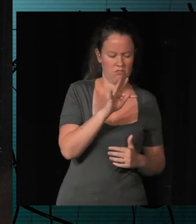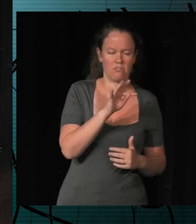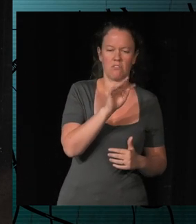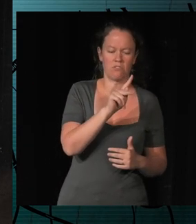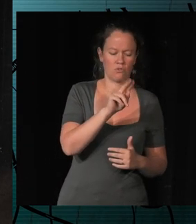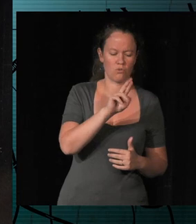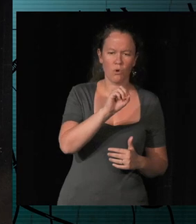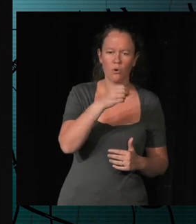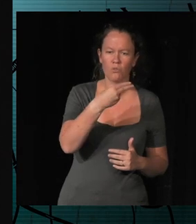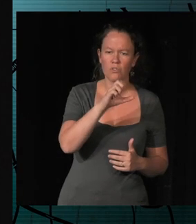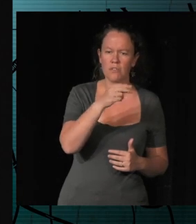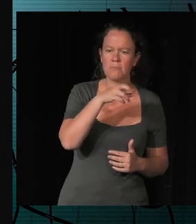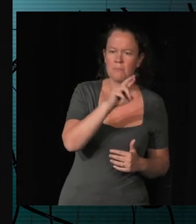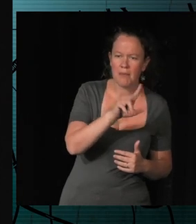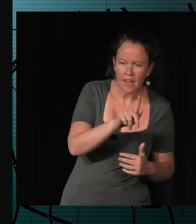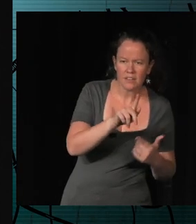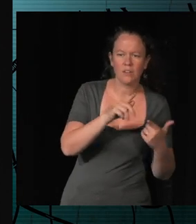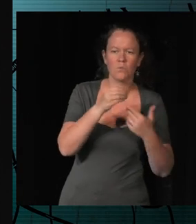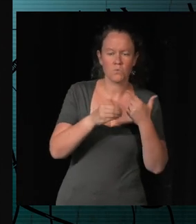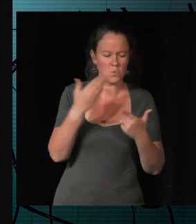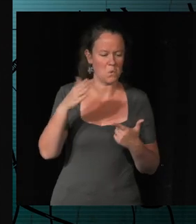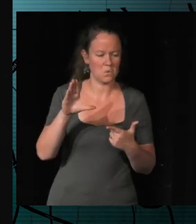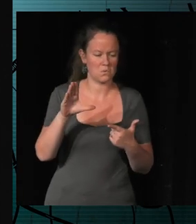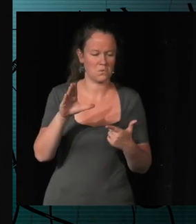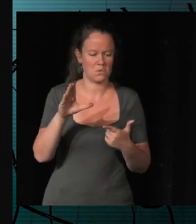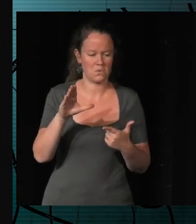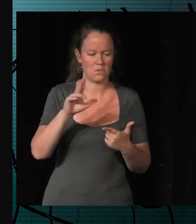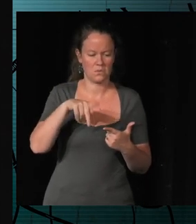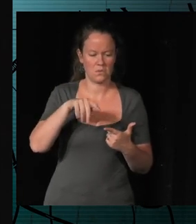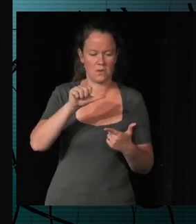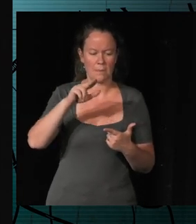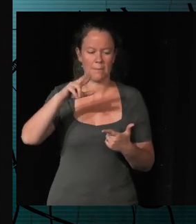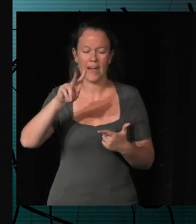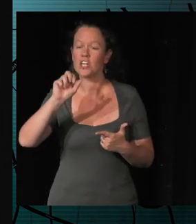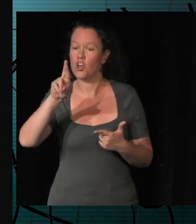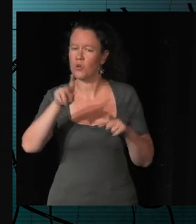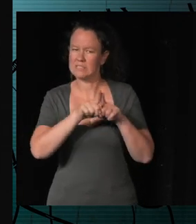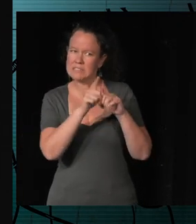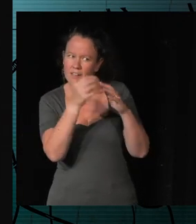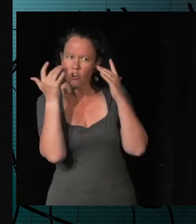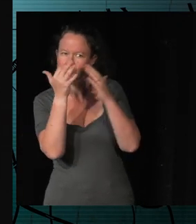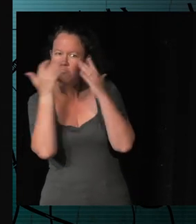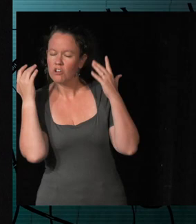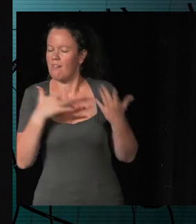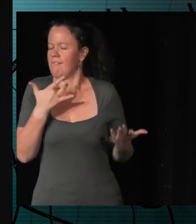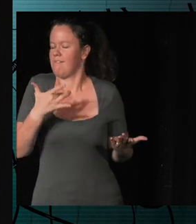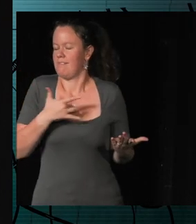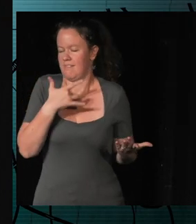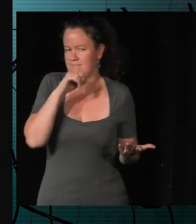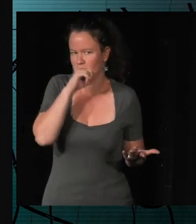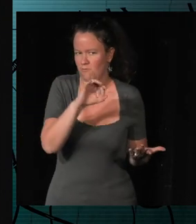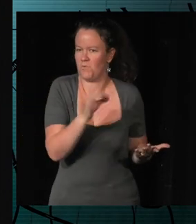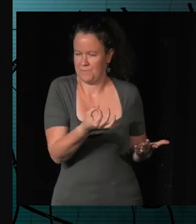donc tout ce qui est body Aurore en plus c'est vraiment ma passion et et voilà donc je ça ça nourrit beaucoup de de mes passions